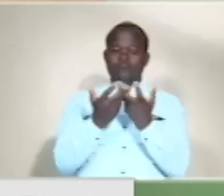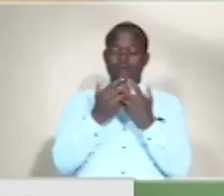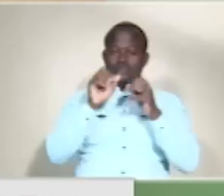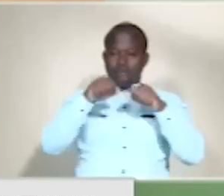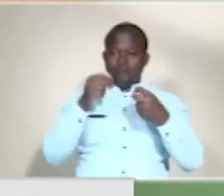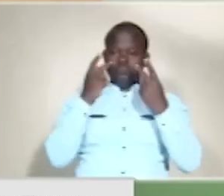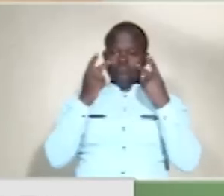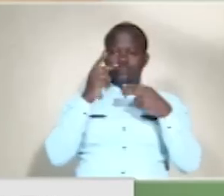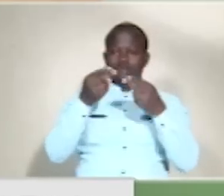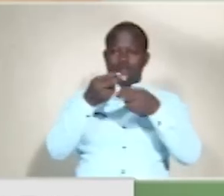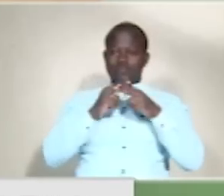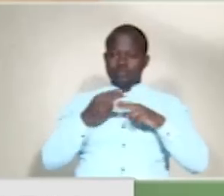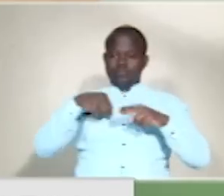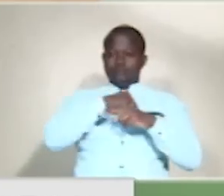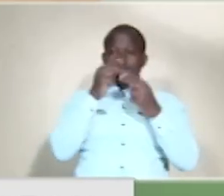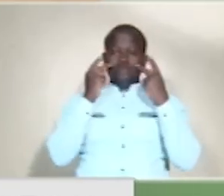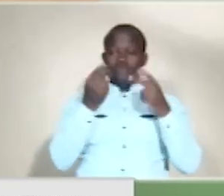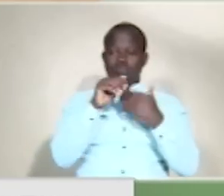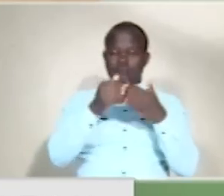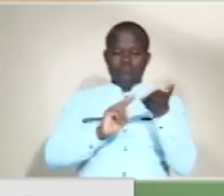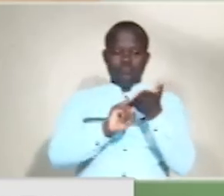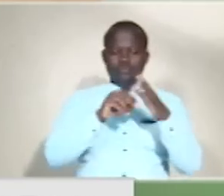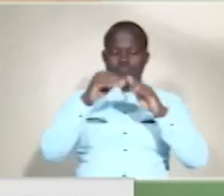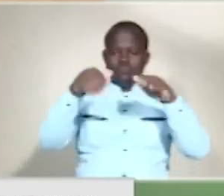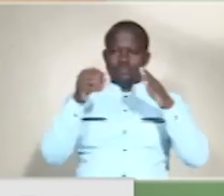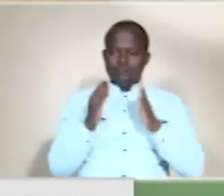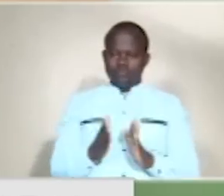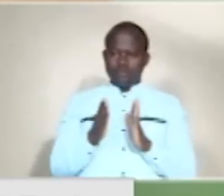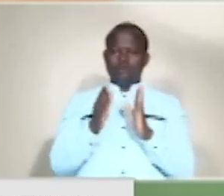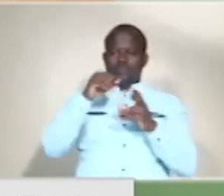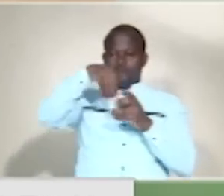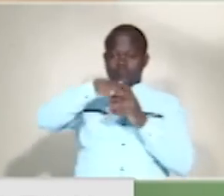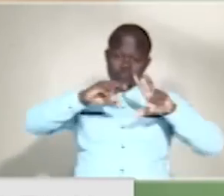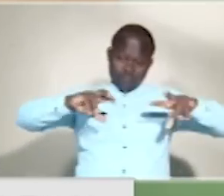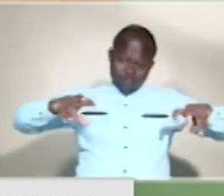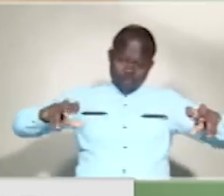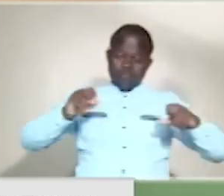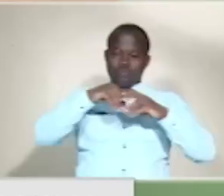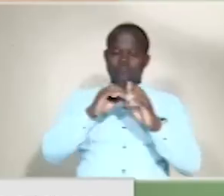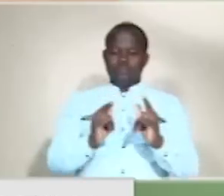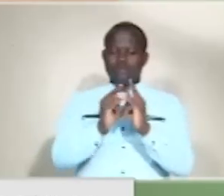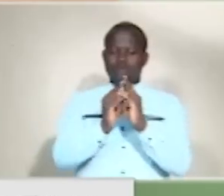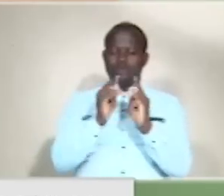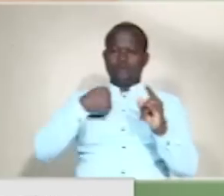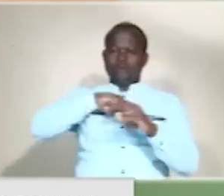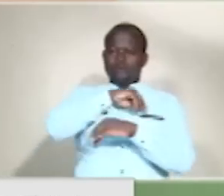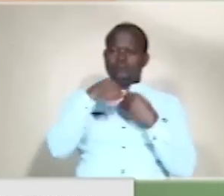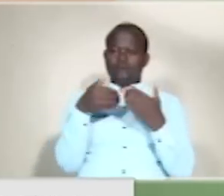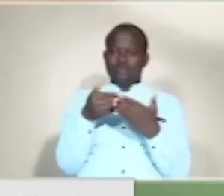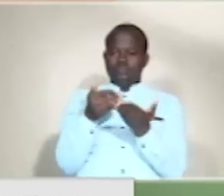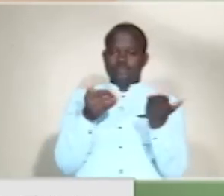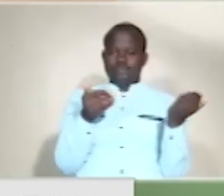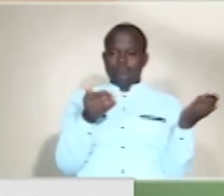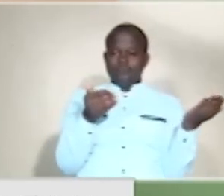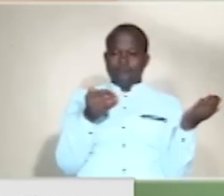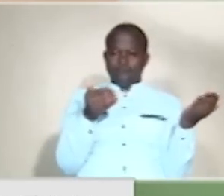kubona inguzanyo, kubona amafaranga bakoresha mu buhinzi, nacyo kiri mu bibazo biri bwigweho muri iyi nama nini.